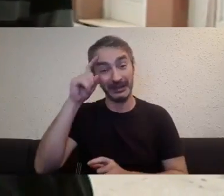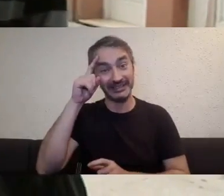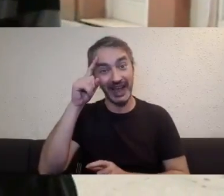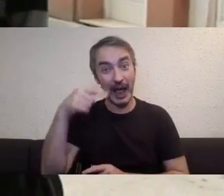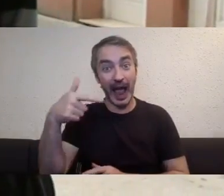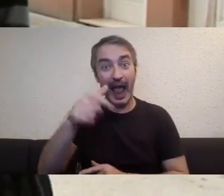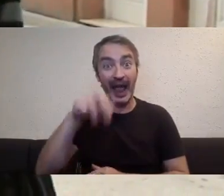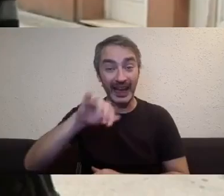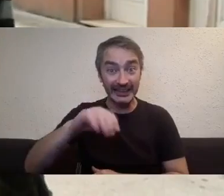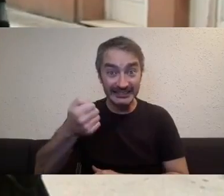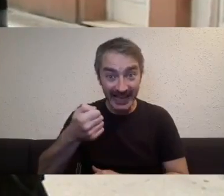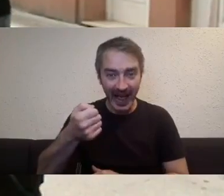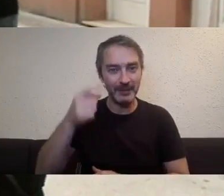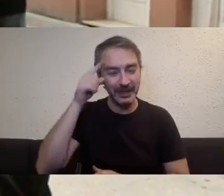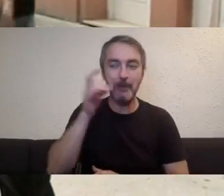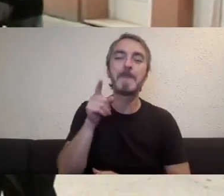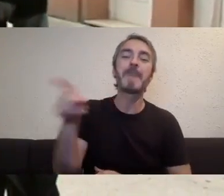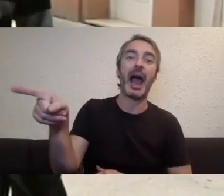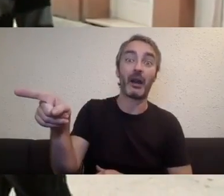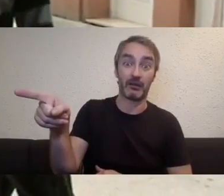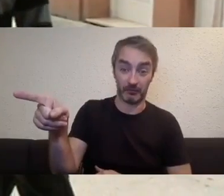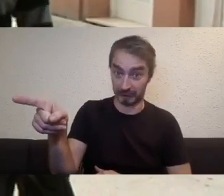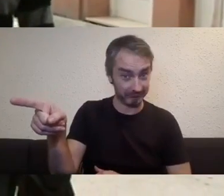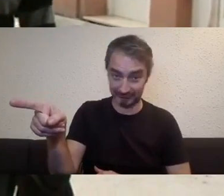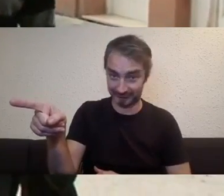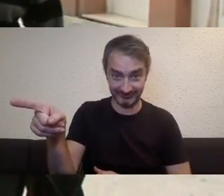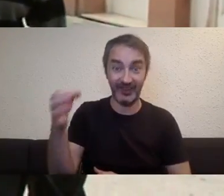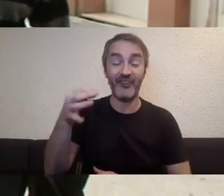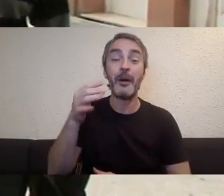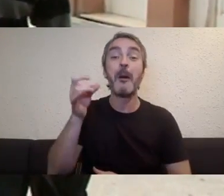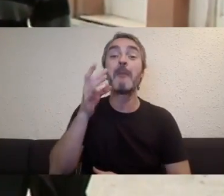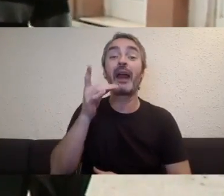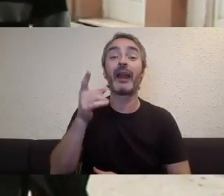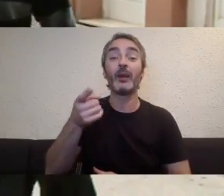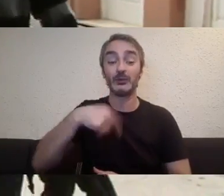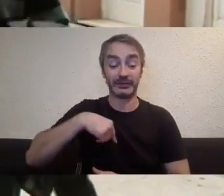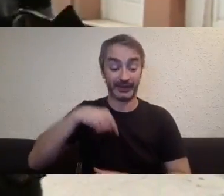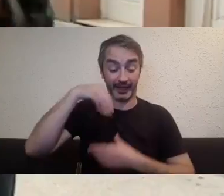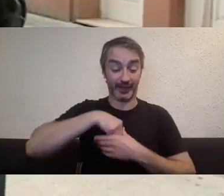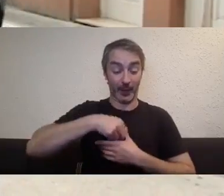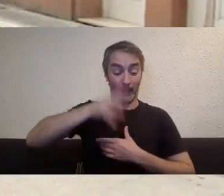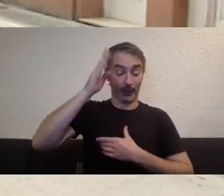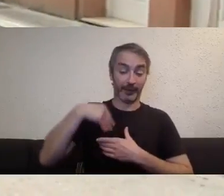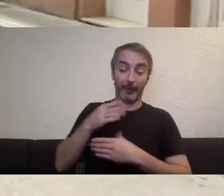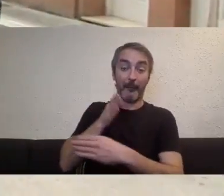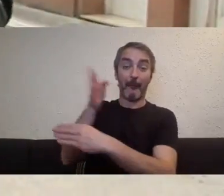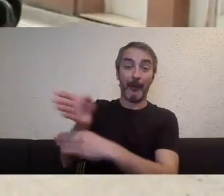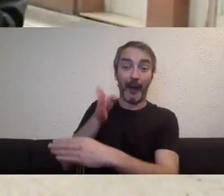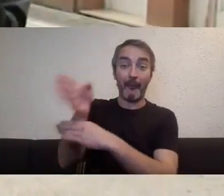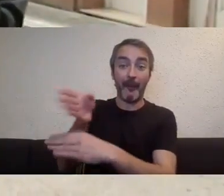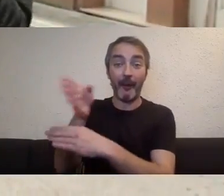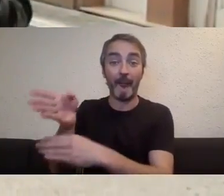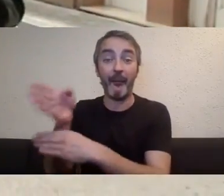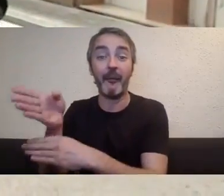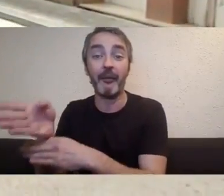per la Garnatxa, hi ha gent que és aquell bar d'aquell costat, que era un bar de punquis. perquè els punquis d'aquí van anar al bar